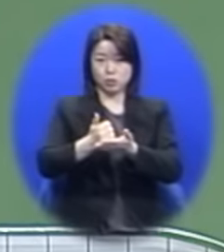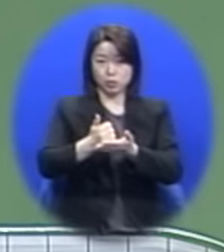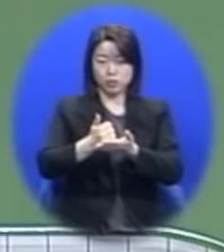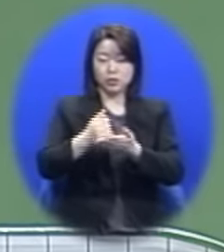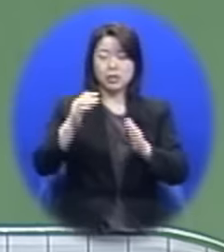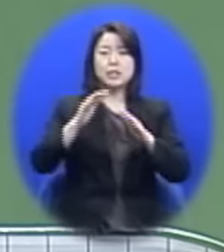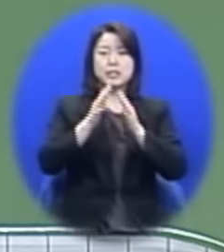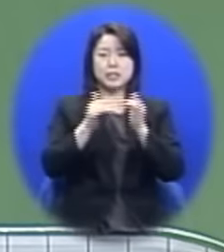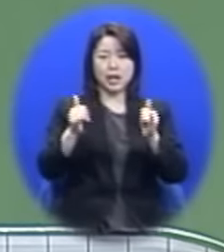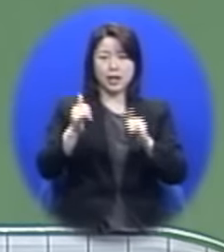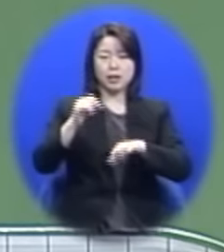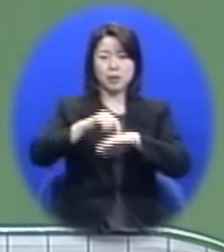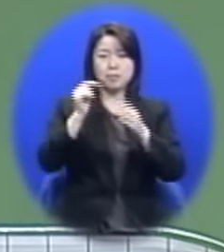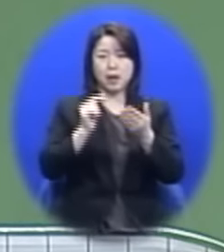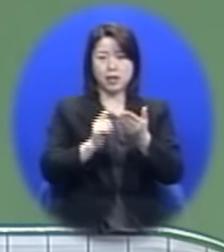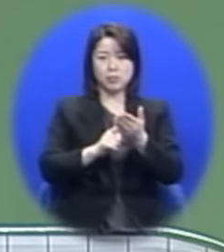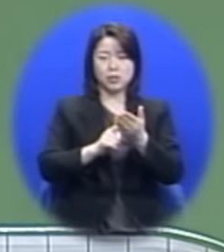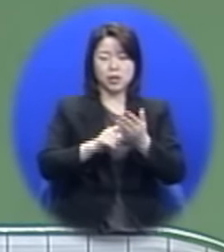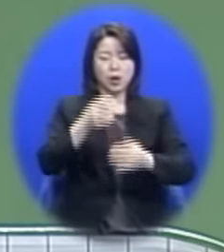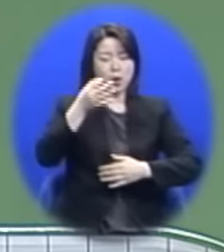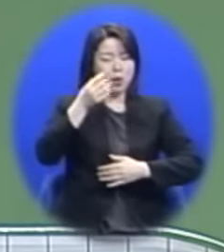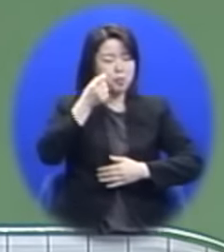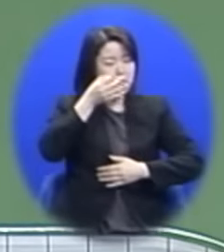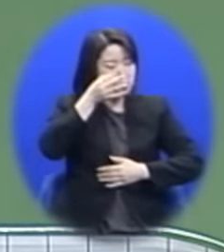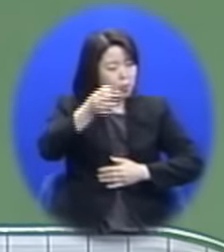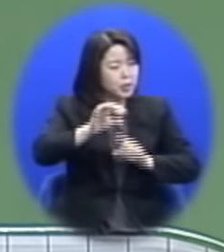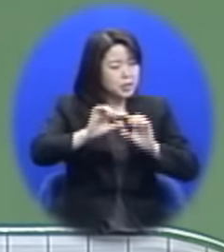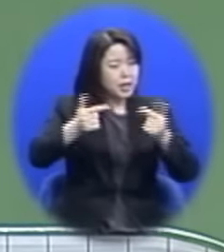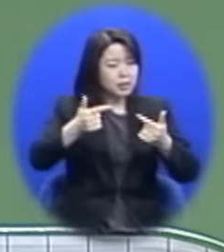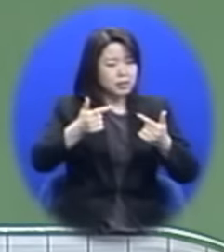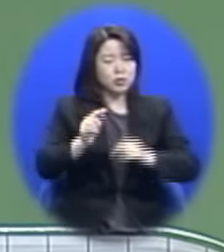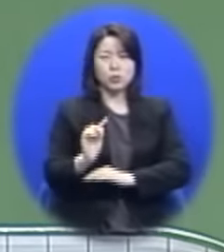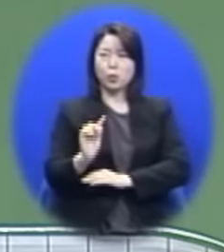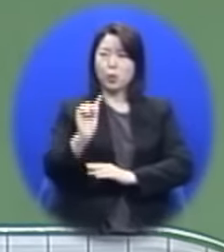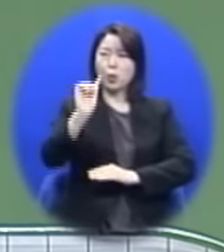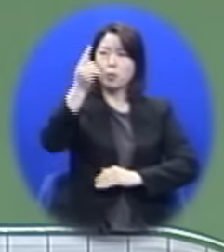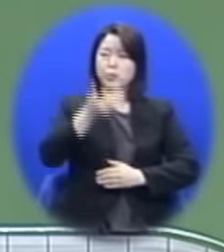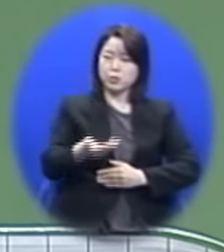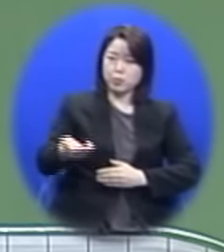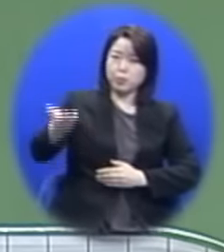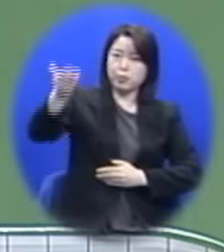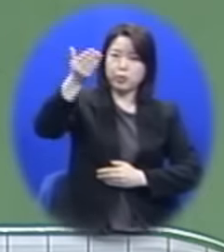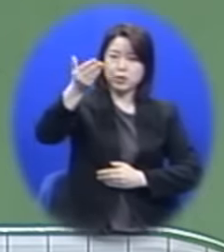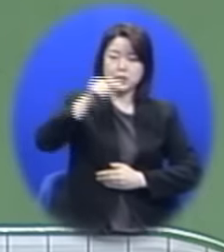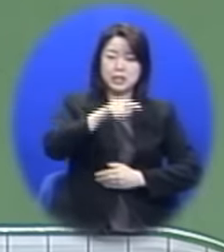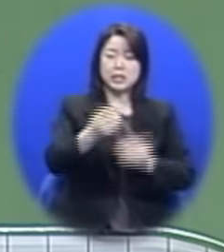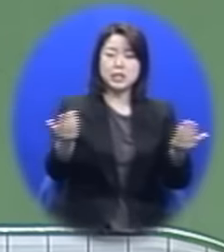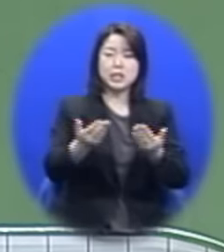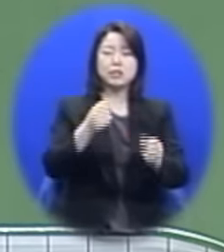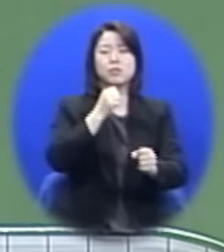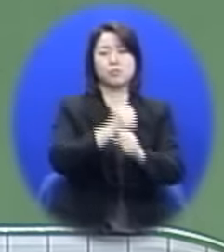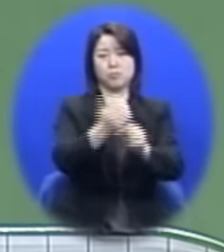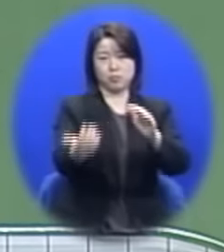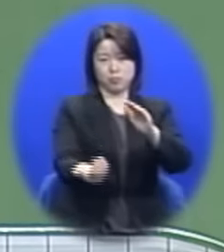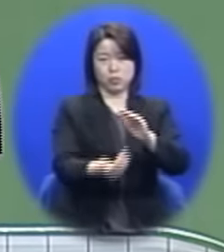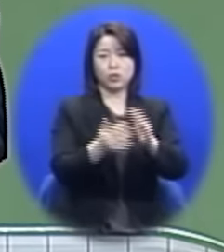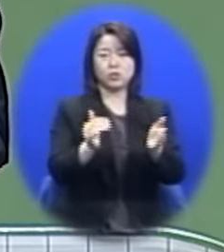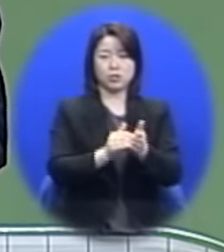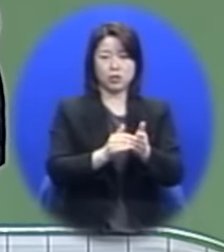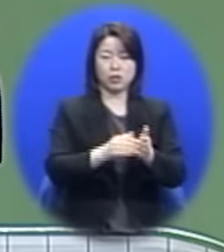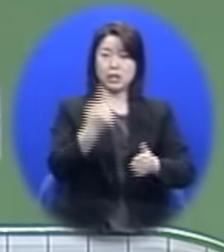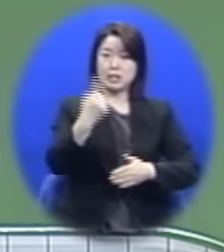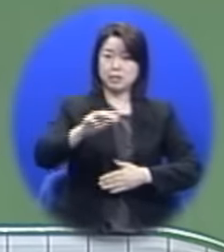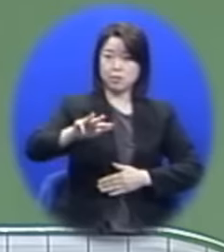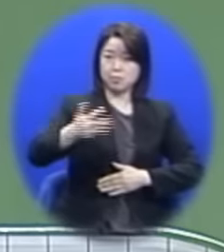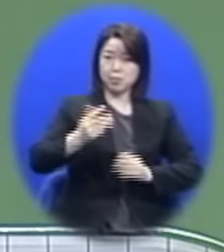마음을 보이지 않는 높은 세계로 고양시키므로 이 일을 이루어내실 수 있었다. 1800년